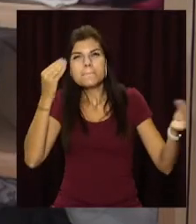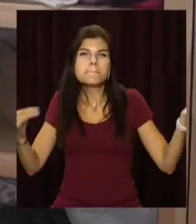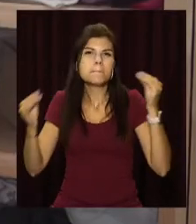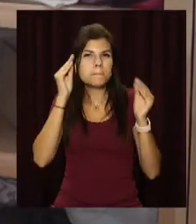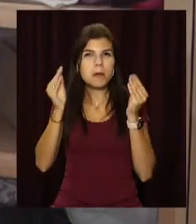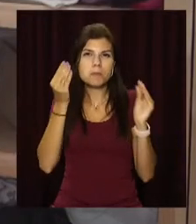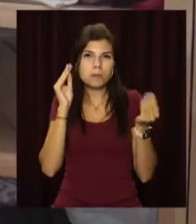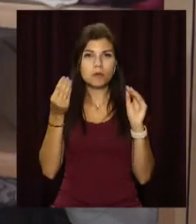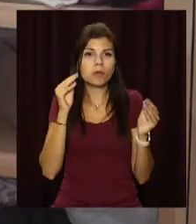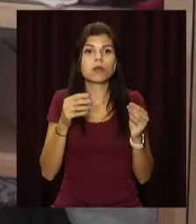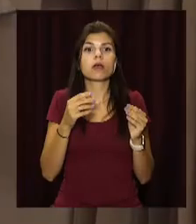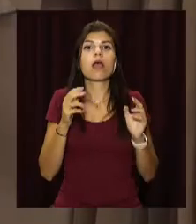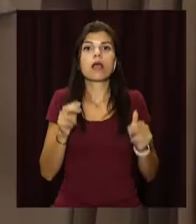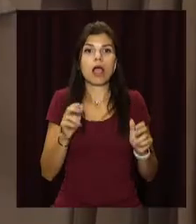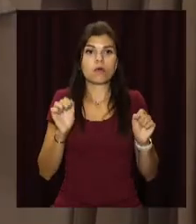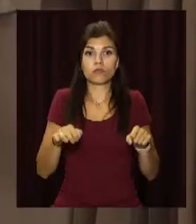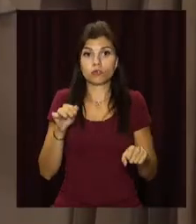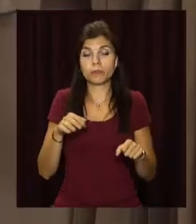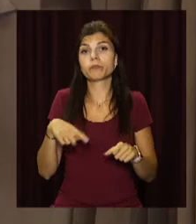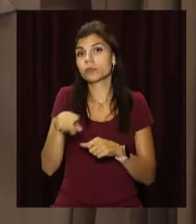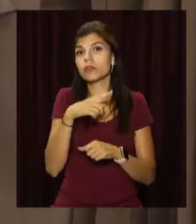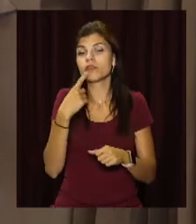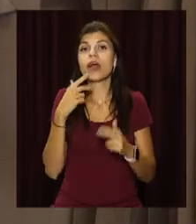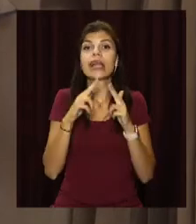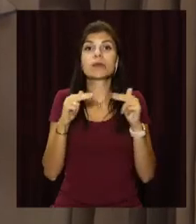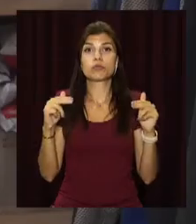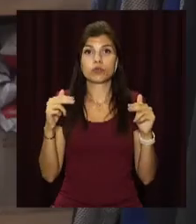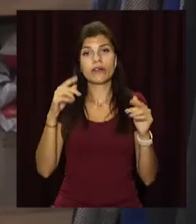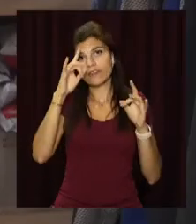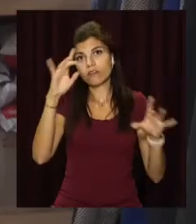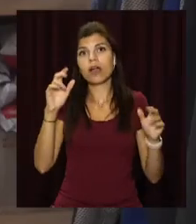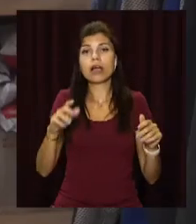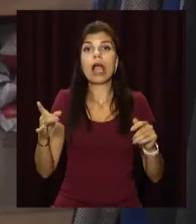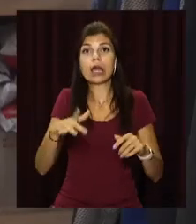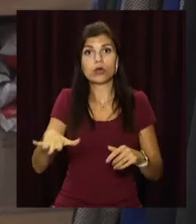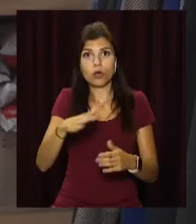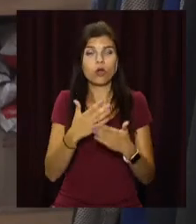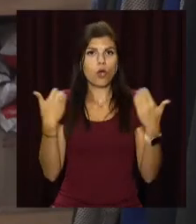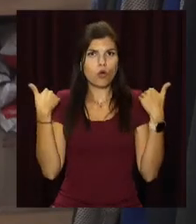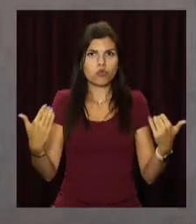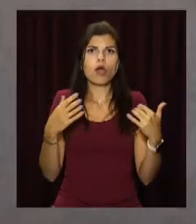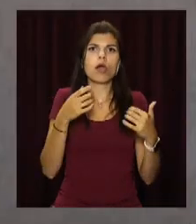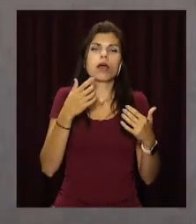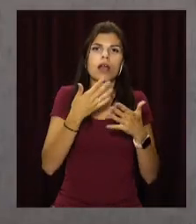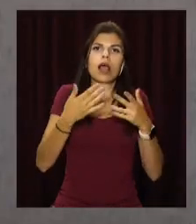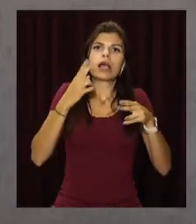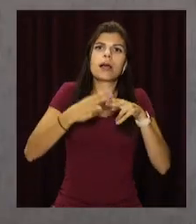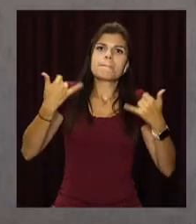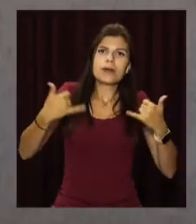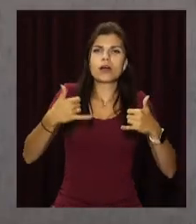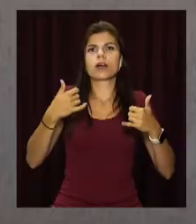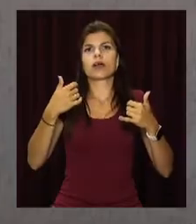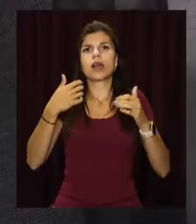перспективні шляхи розбудови галузі. Посадовці кажуть, Дніпропетровщина відома як регіон, що має потужні машинобудівну, металургійну,